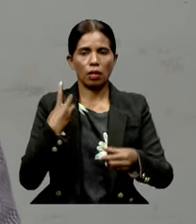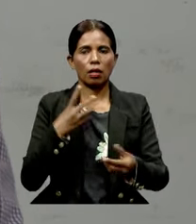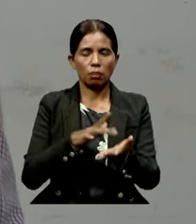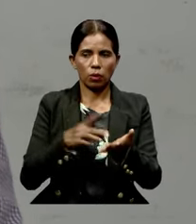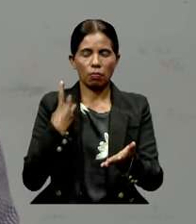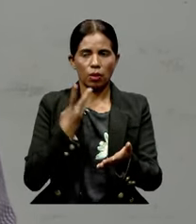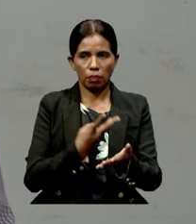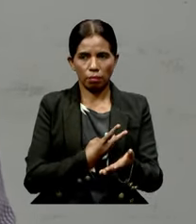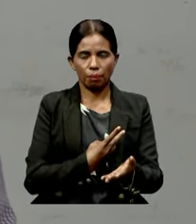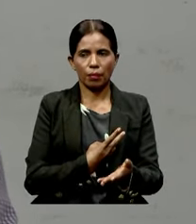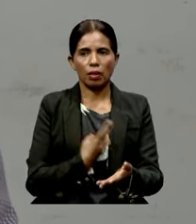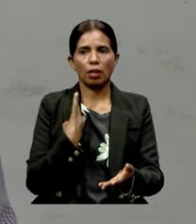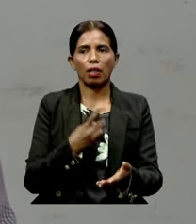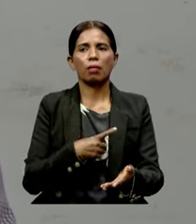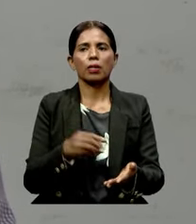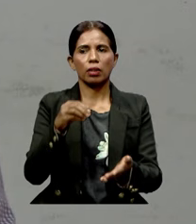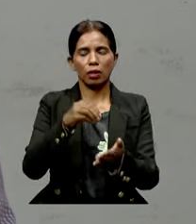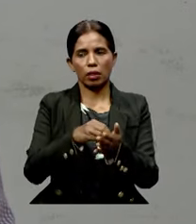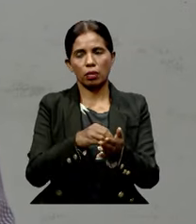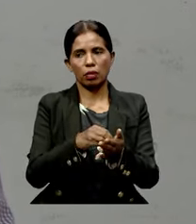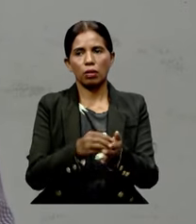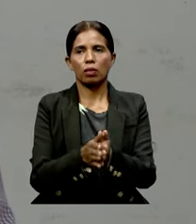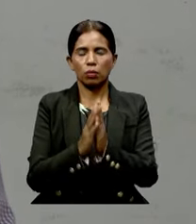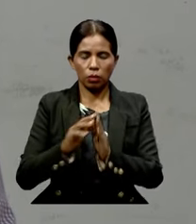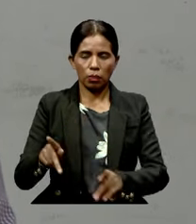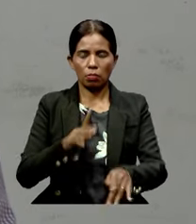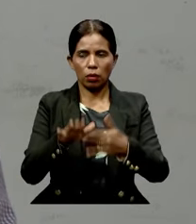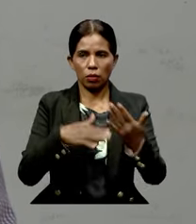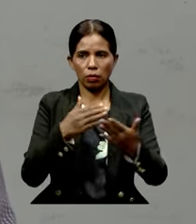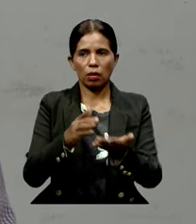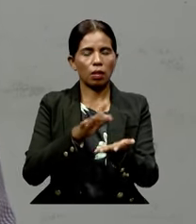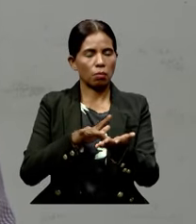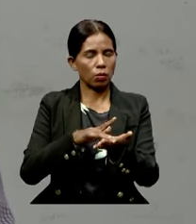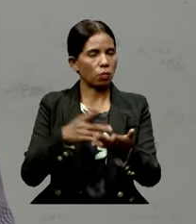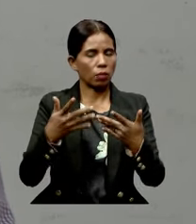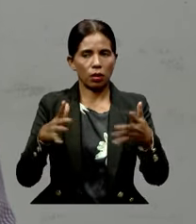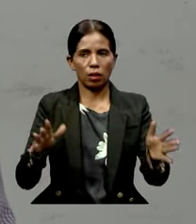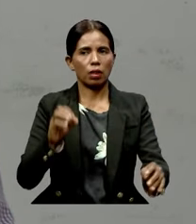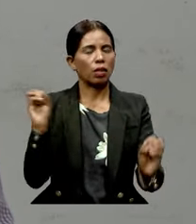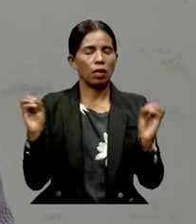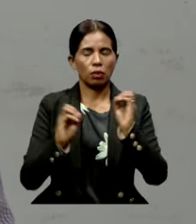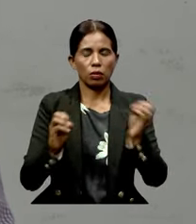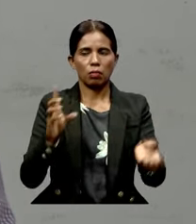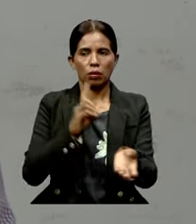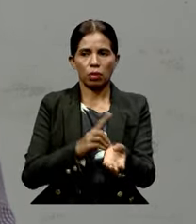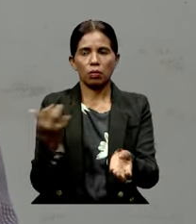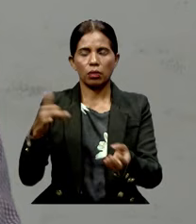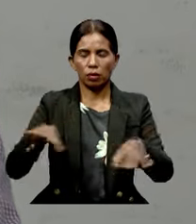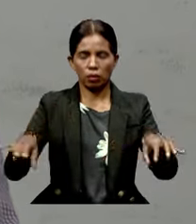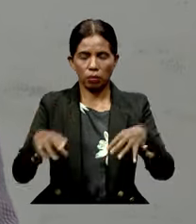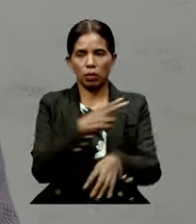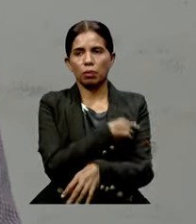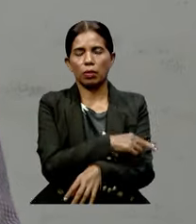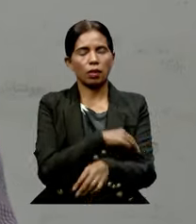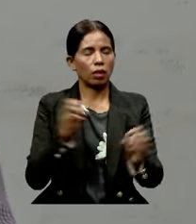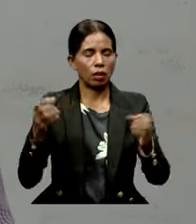odane maka ami ten tahu aviju ida kata usu bapak pelasan ser kata kayak imuruk mai stok out dunia las pesual saudi serane be seru cek klinik waktu yang mila